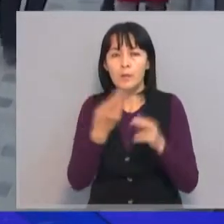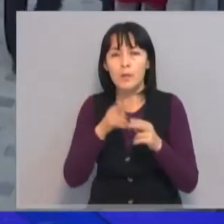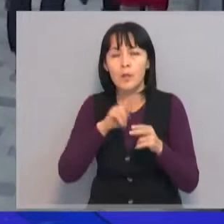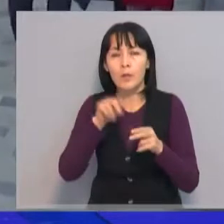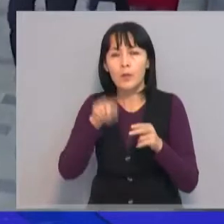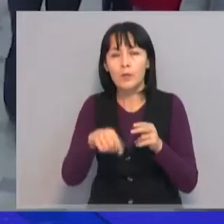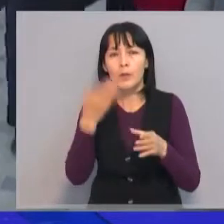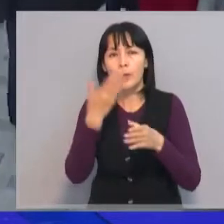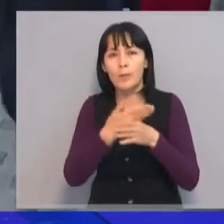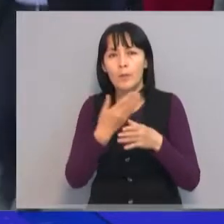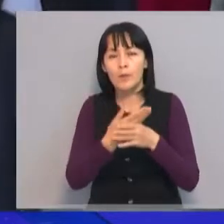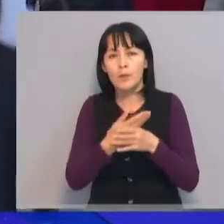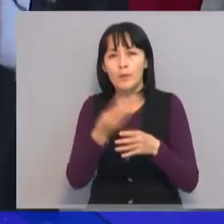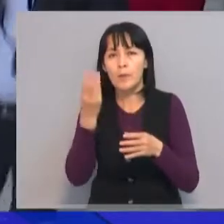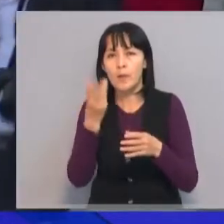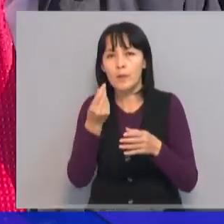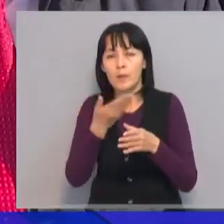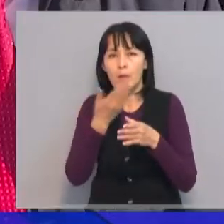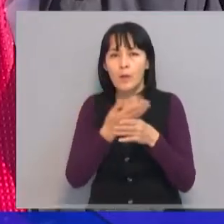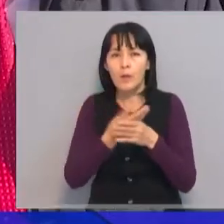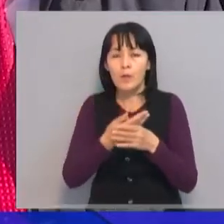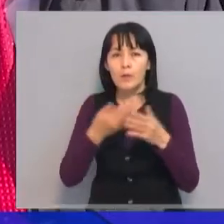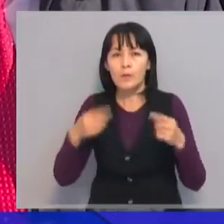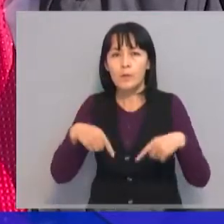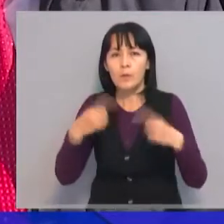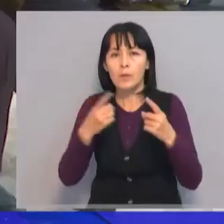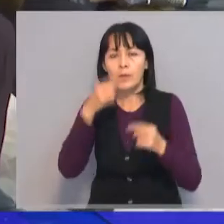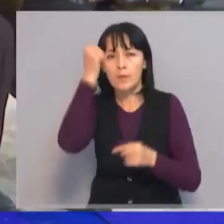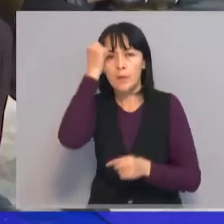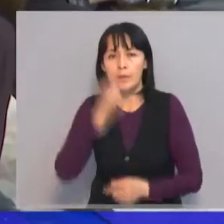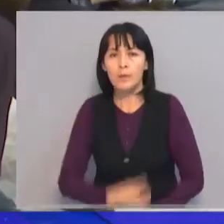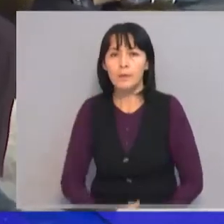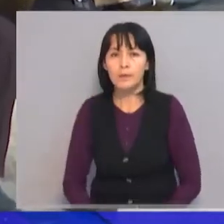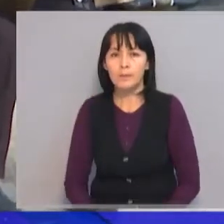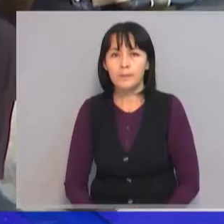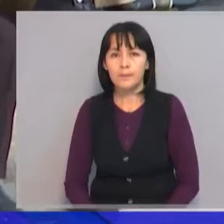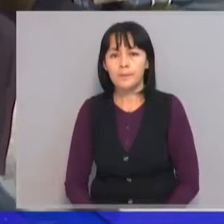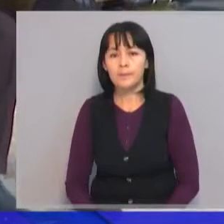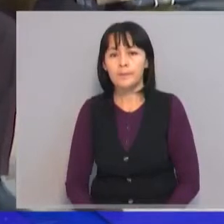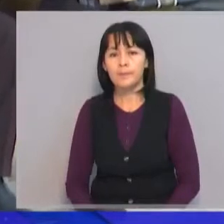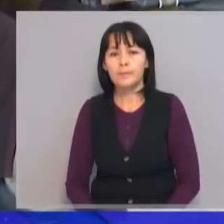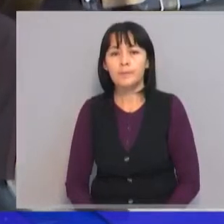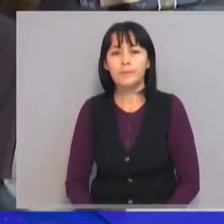которые оказали спонсорскую и материальную помощь при доставке и установке памятника.